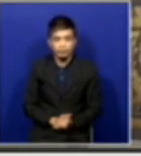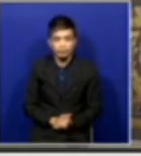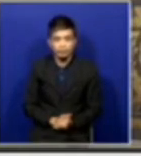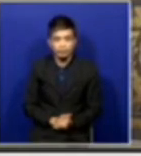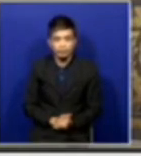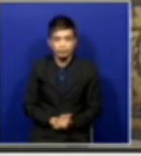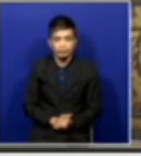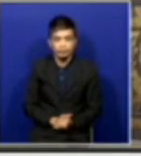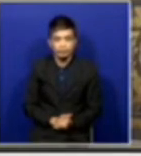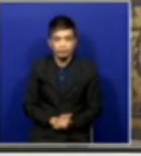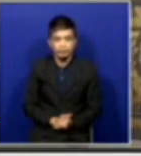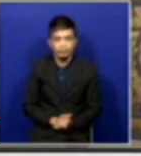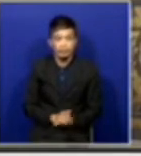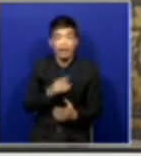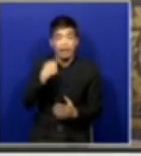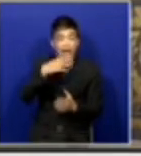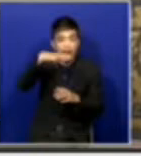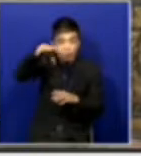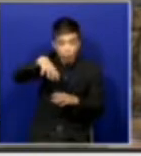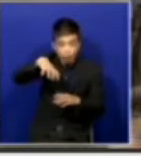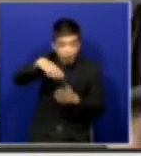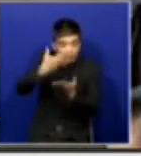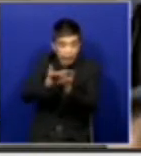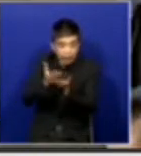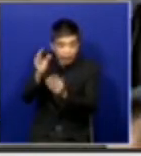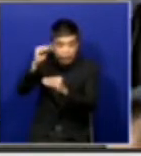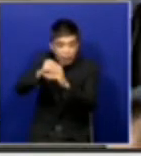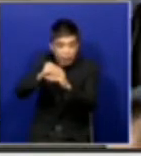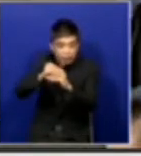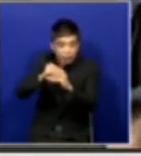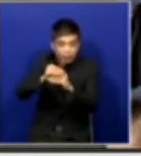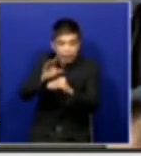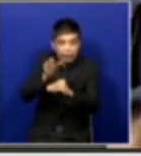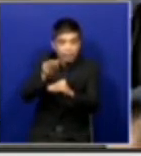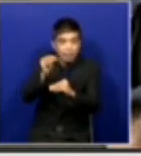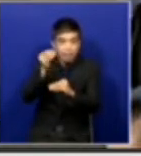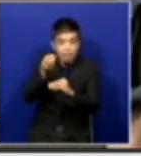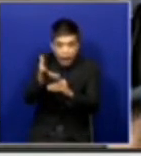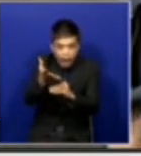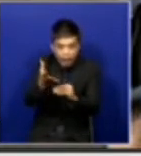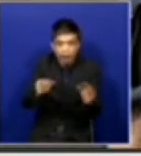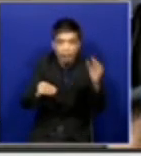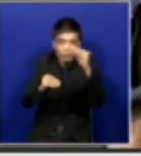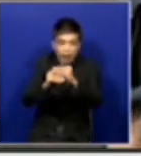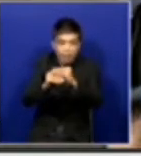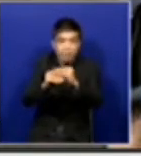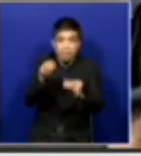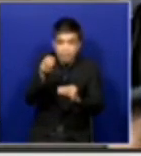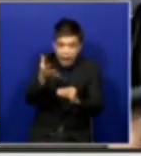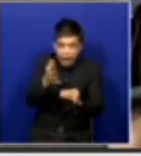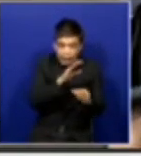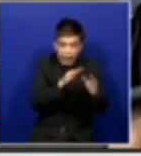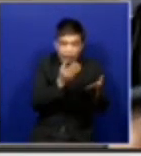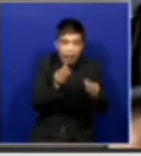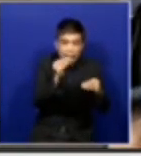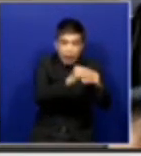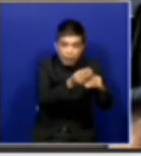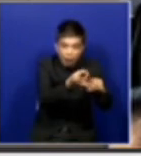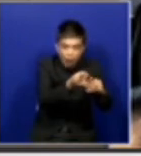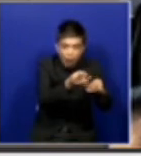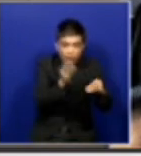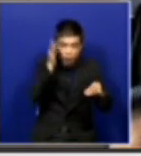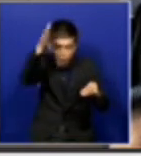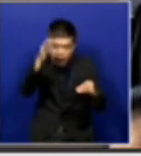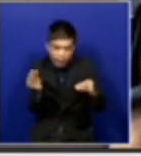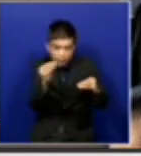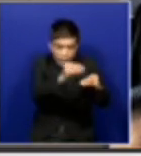น่วยงานไหนได้มากเพิ่ม 10% หน่วยงานไหนได้น้อยเพิ่มน้อยแล้วหน่วยงานที่ตั้งใหม่เนี่ย